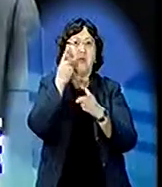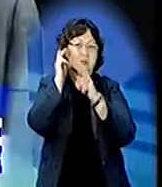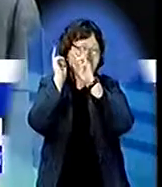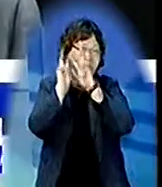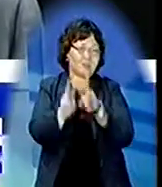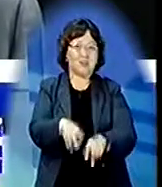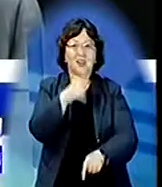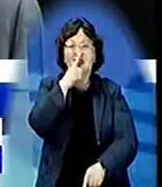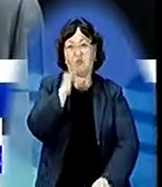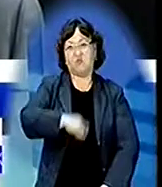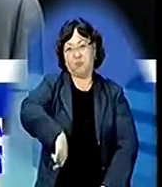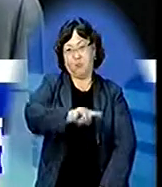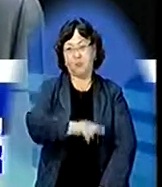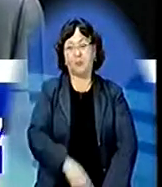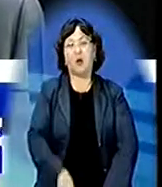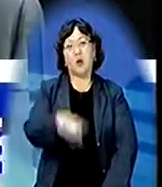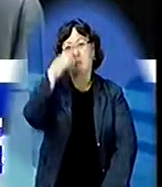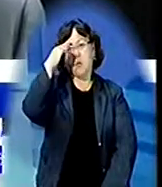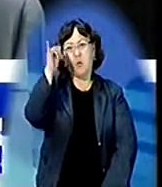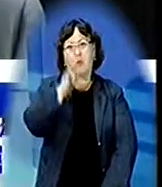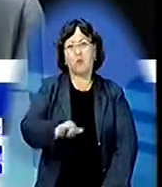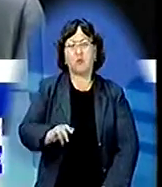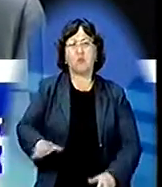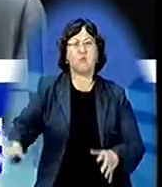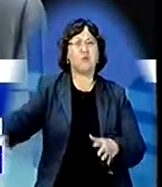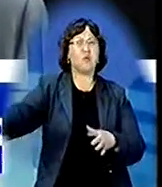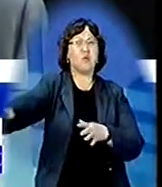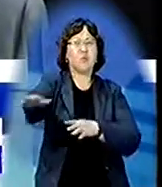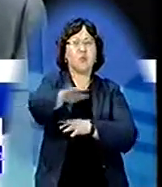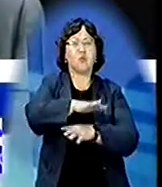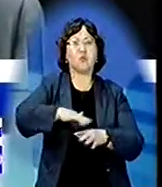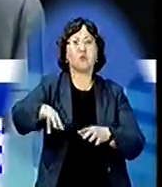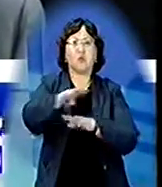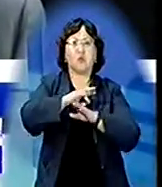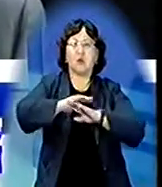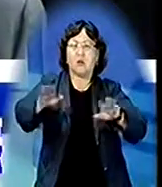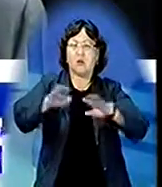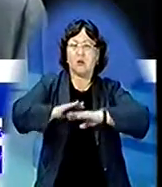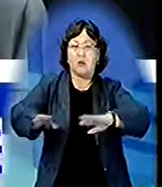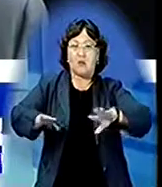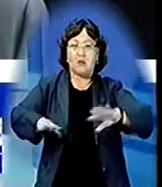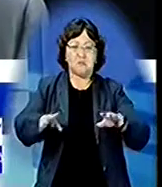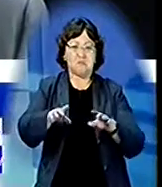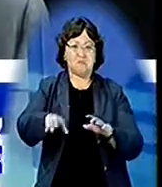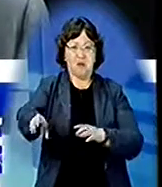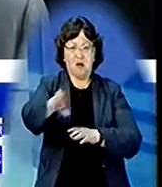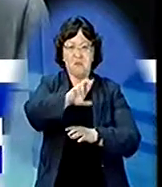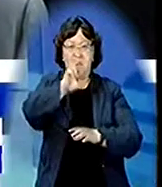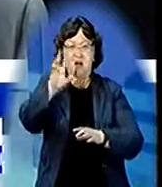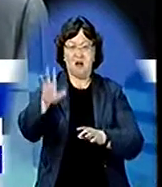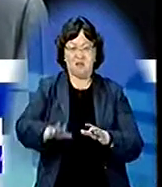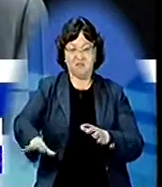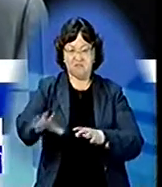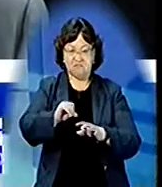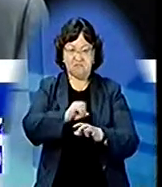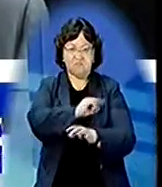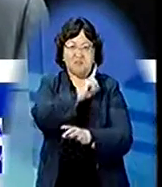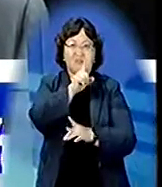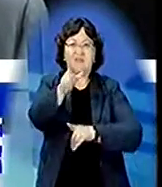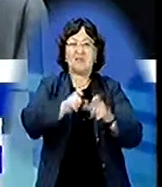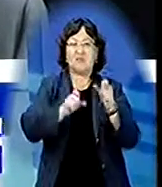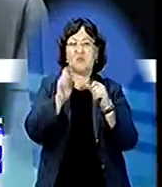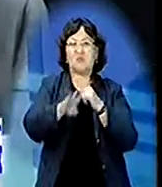Монгол улс өргөн уудам нутагтай байгалийн хөдөл байдлаа эдийн засгийн сүлийн жилдүүдэд эрчимтэй хөгжиж